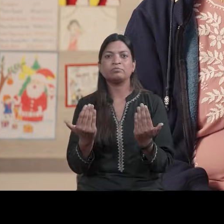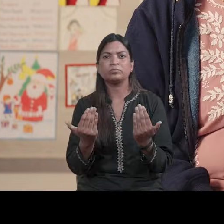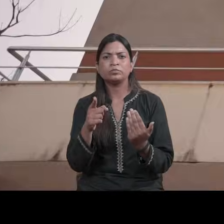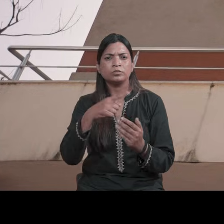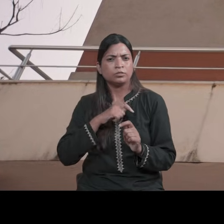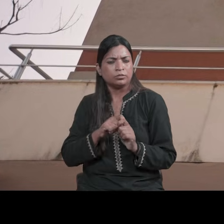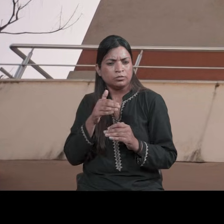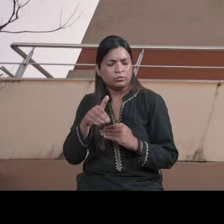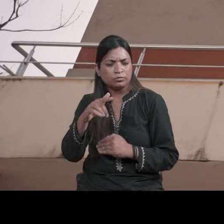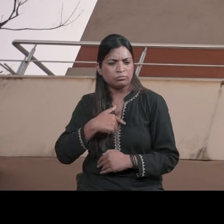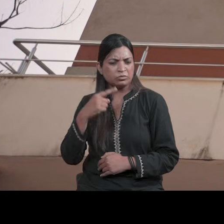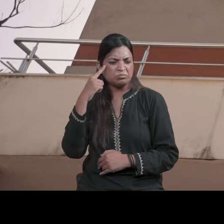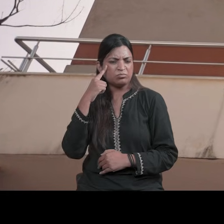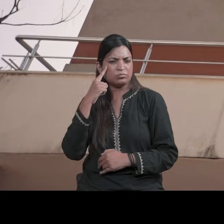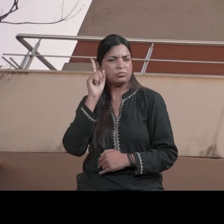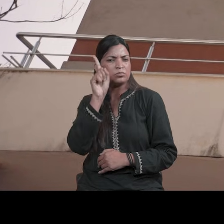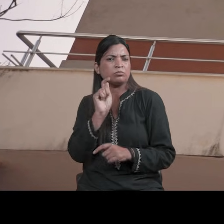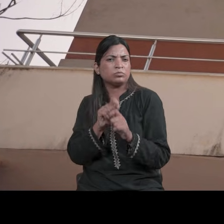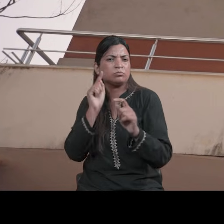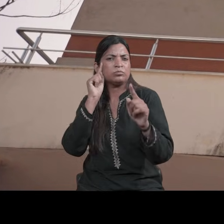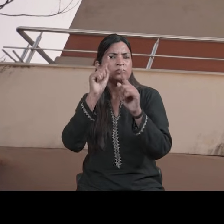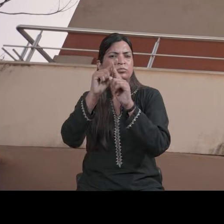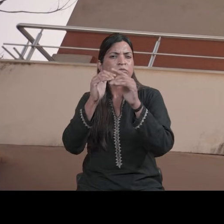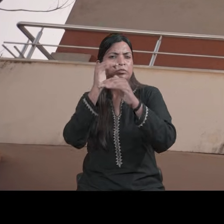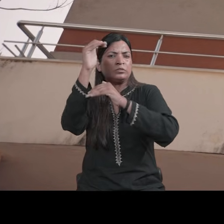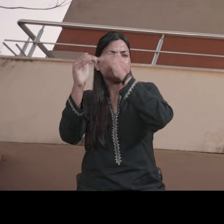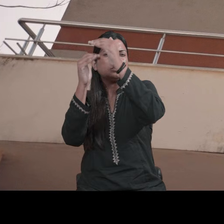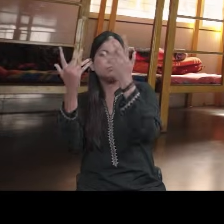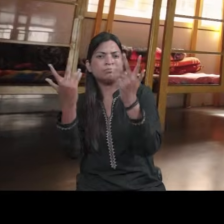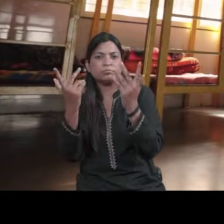ऐसी चीज़ डेवलप करना है जहाँ पे लड़कियाँ सुरक्षित रह सके आगे।